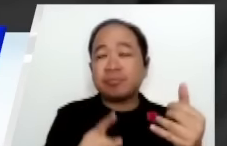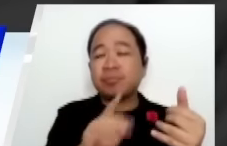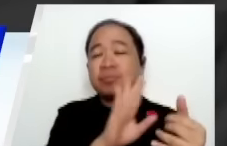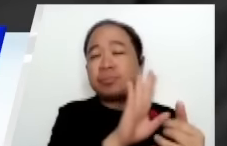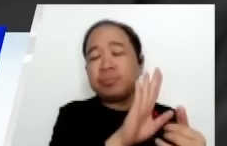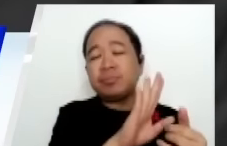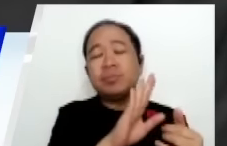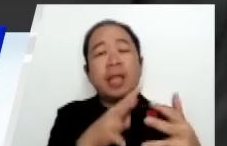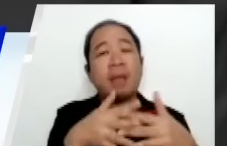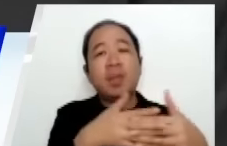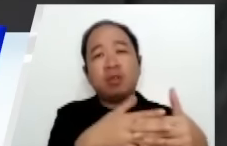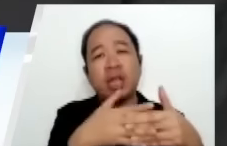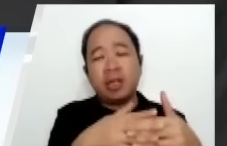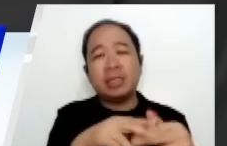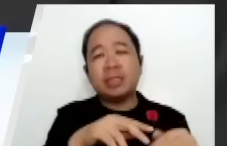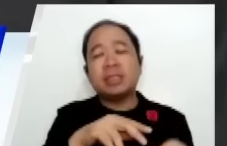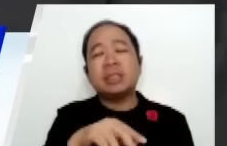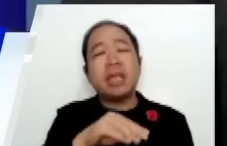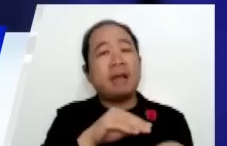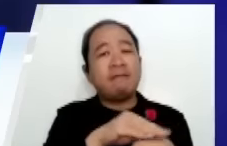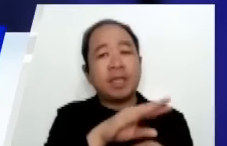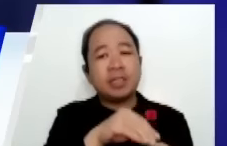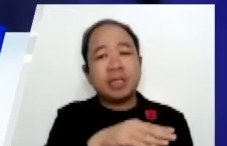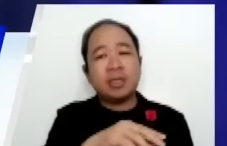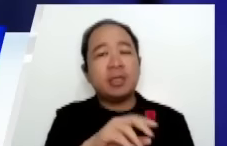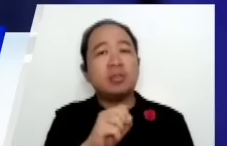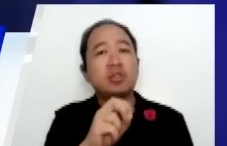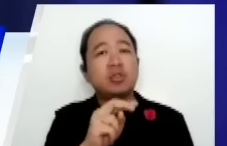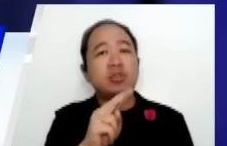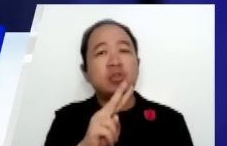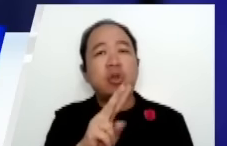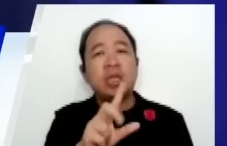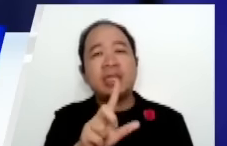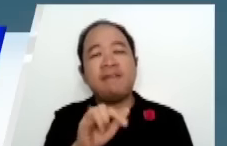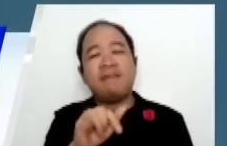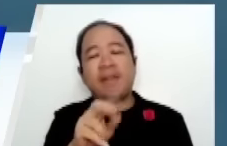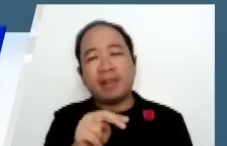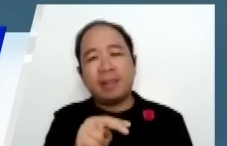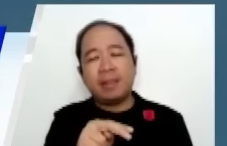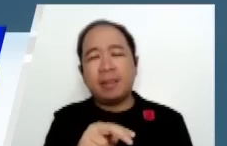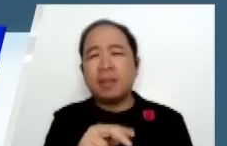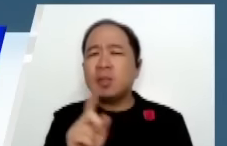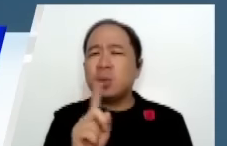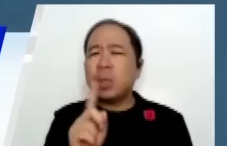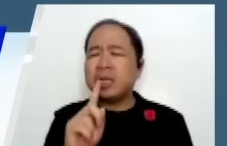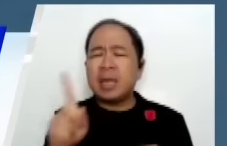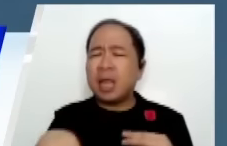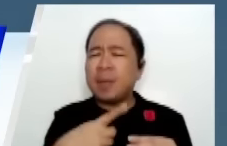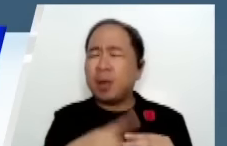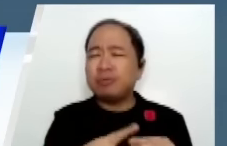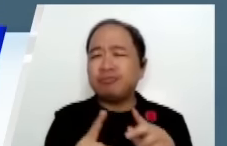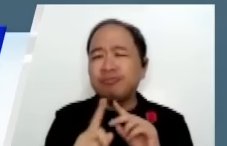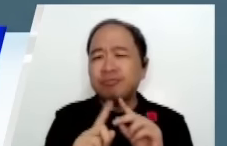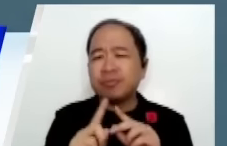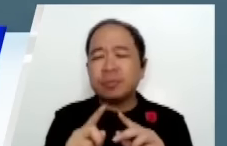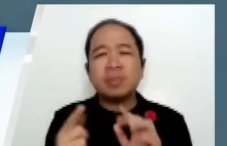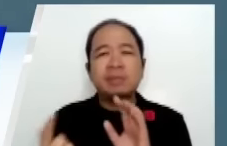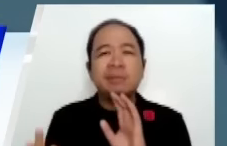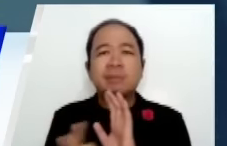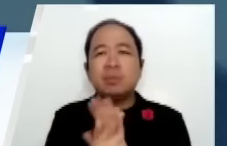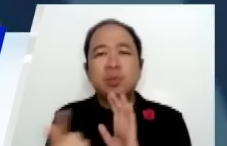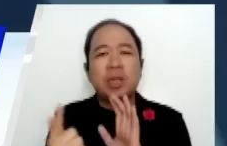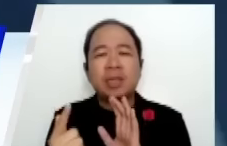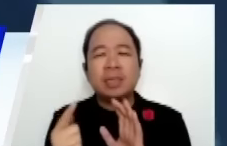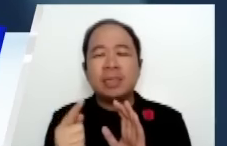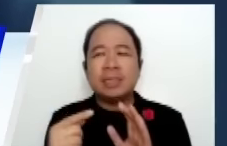National Security Adviser Jake Sullivan. Ang kanila raw pinag-usapan, ang anya ay illegal, agresibo at